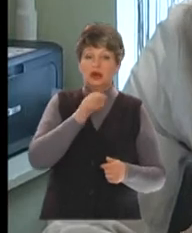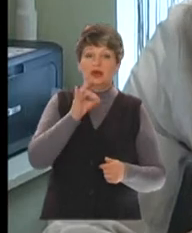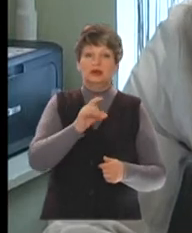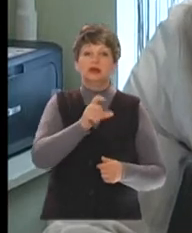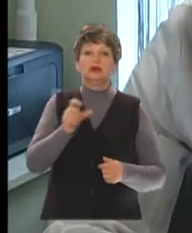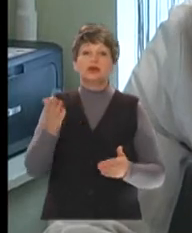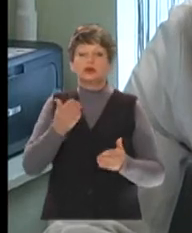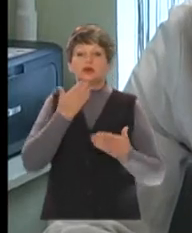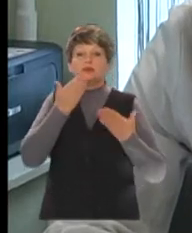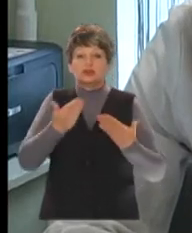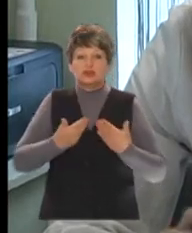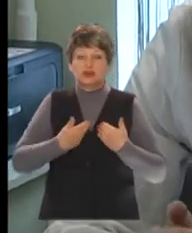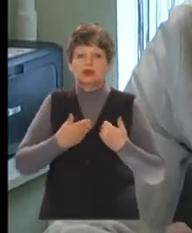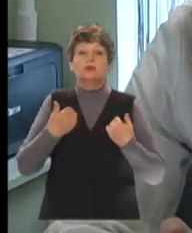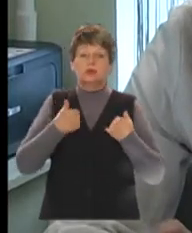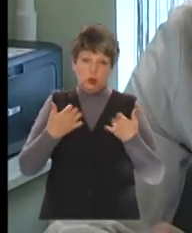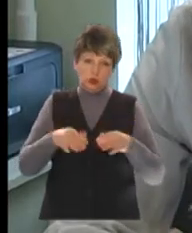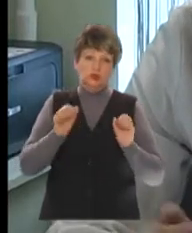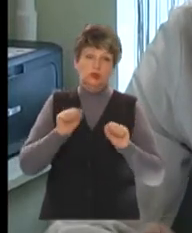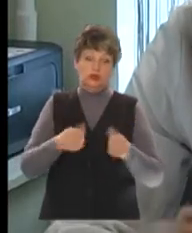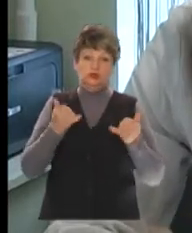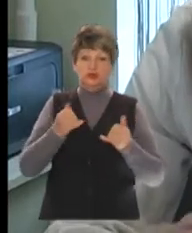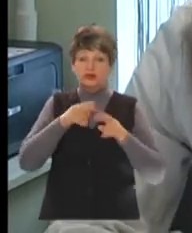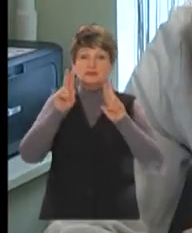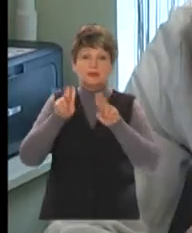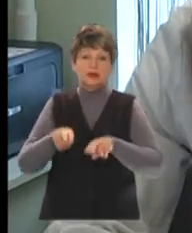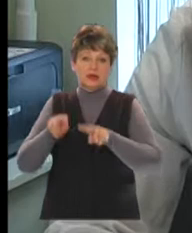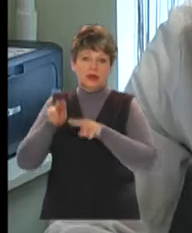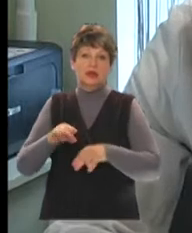які зверталися з того часу, вже зараз ми можемо переглядати